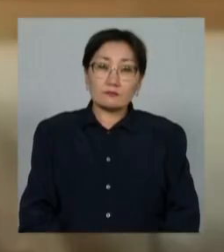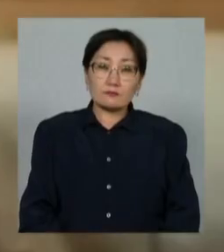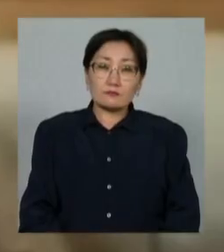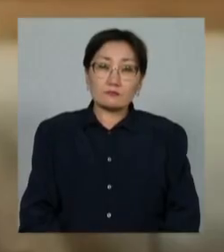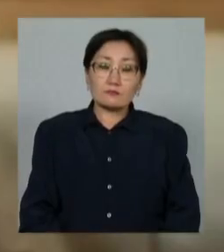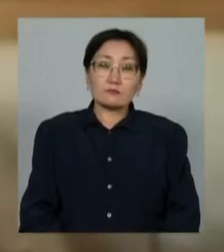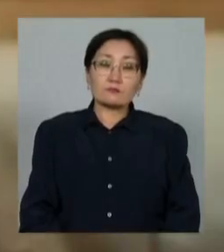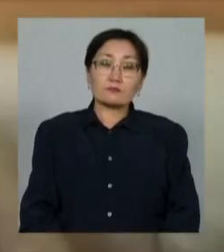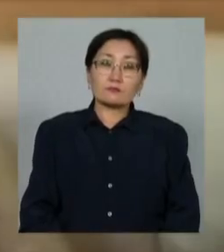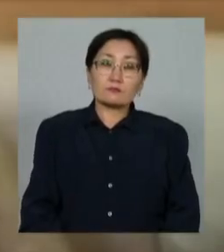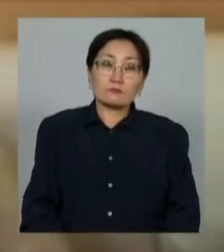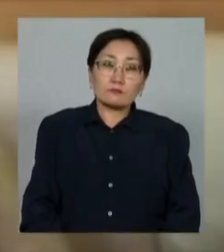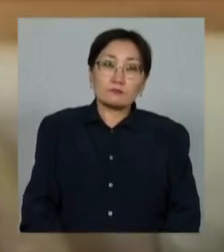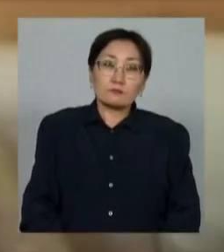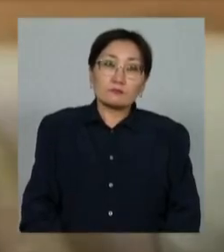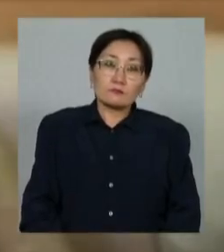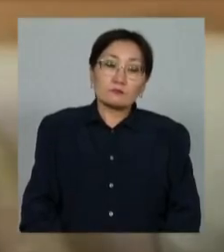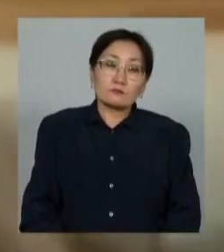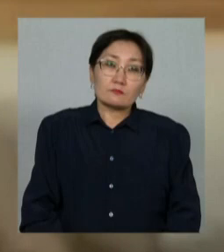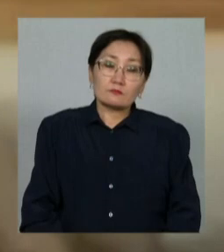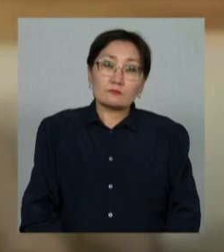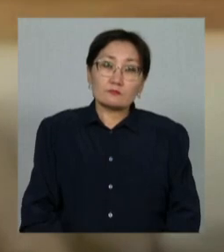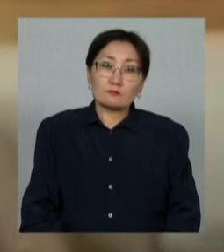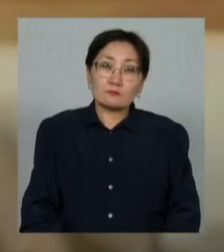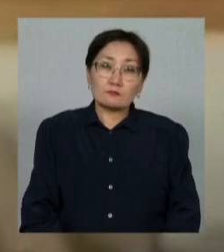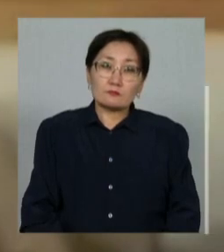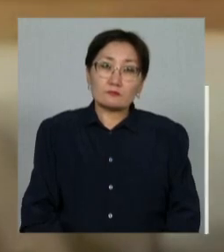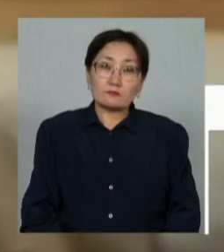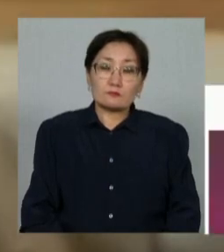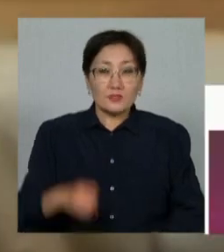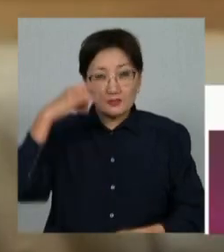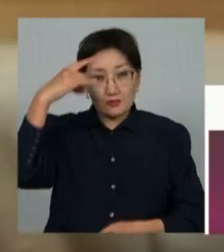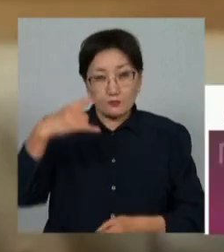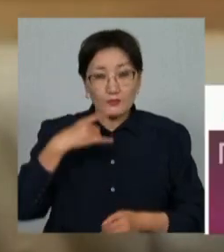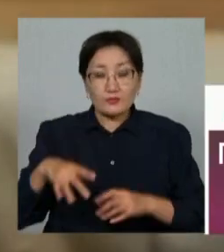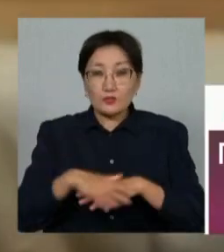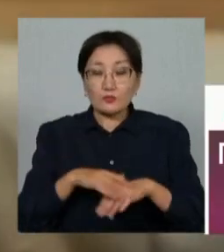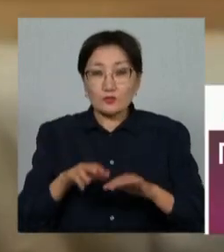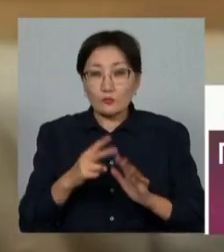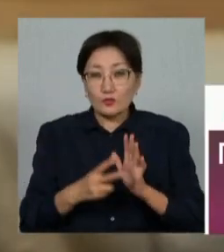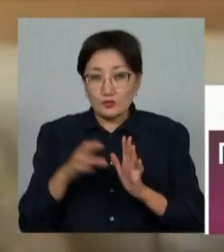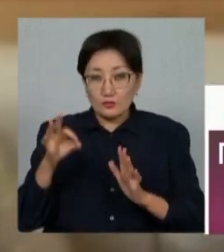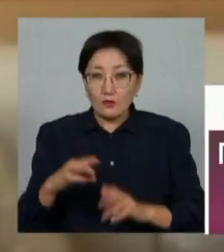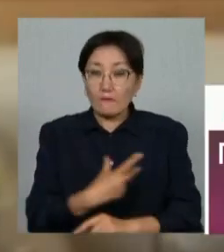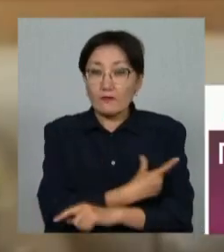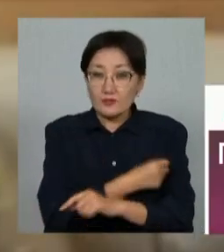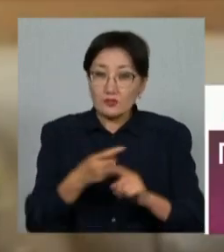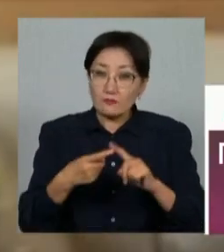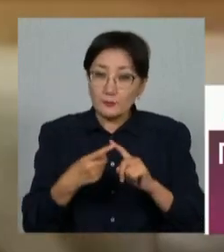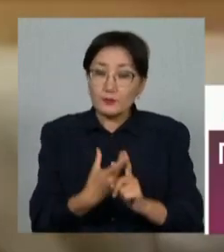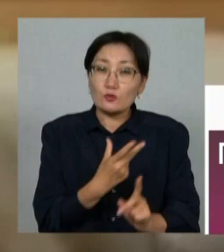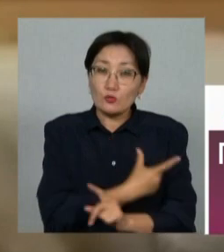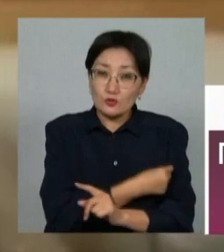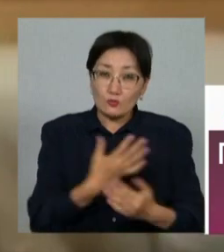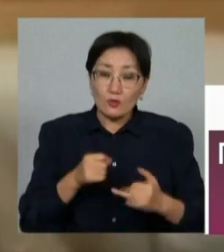В Казахстане лишь 17% населения получили по меньшей мере одну дозу вакцины. Казахстанда халықтың тек 17% ғана вакцинаның бірінші